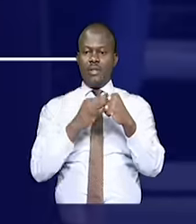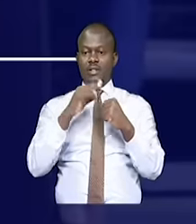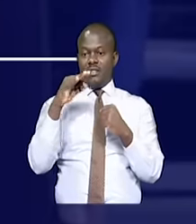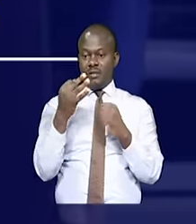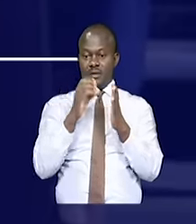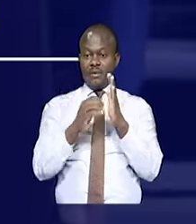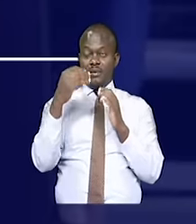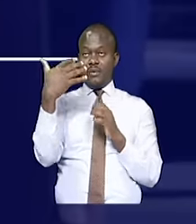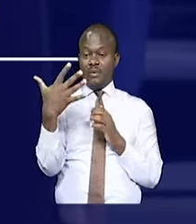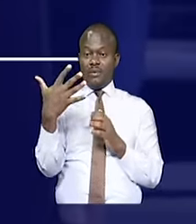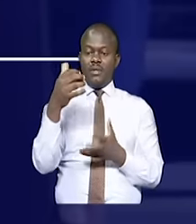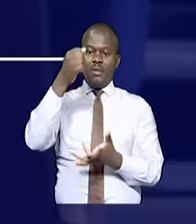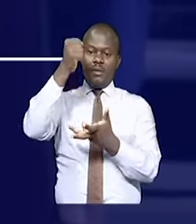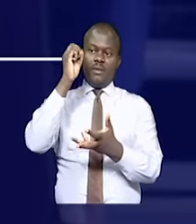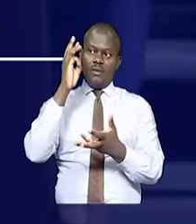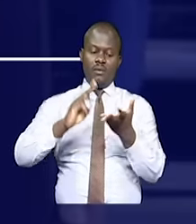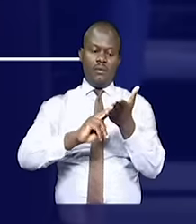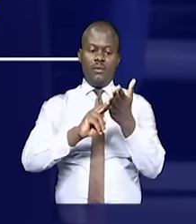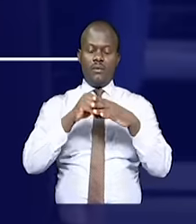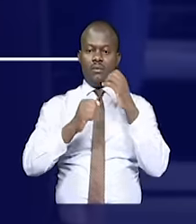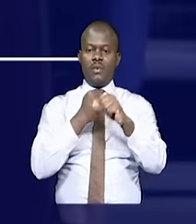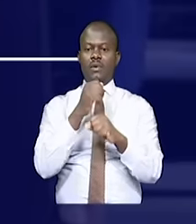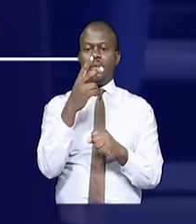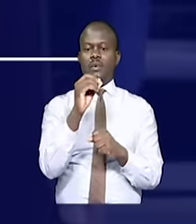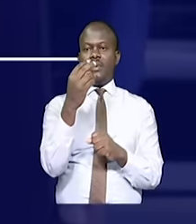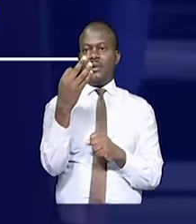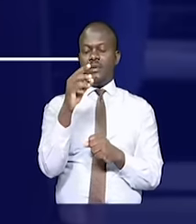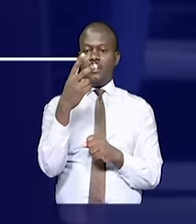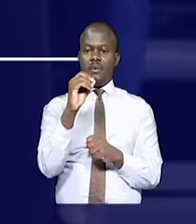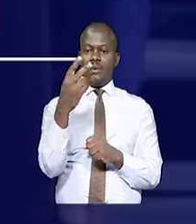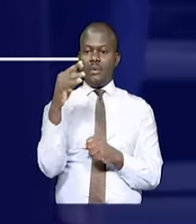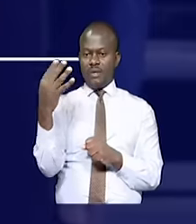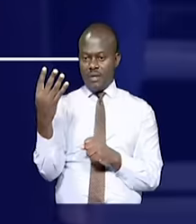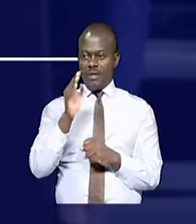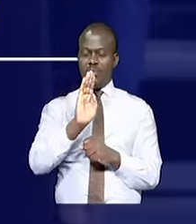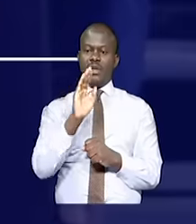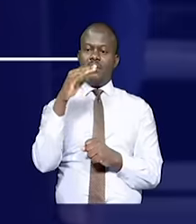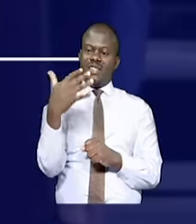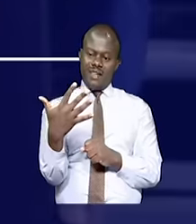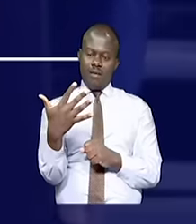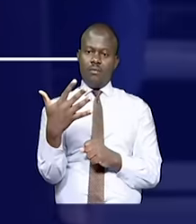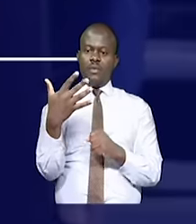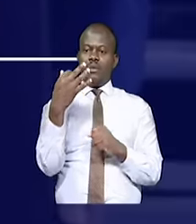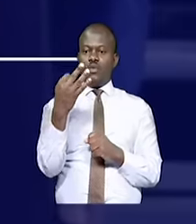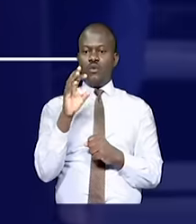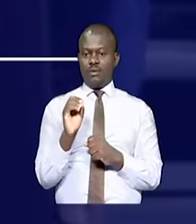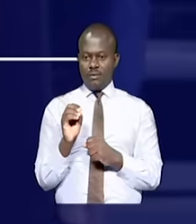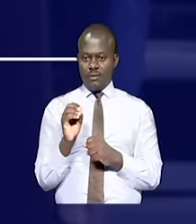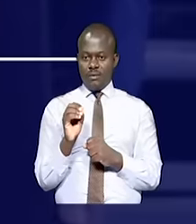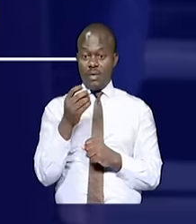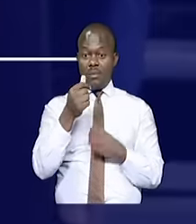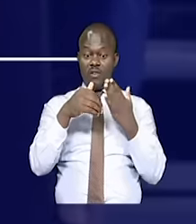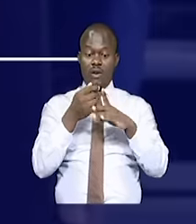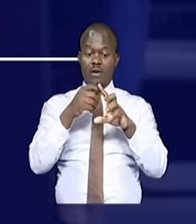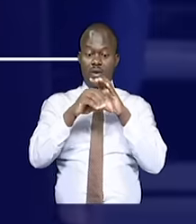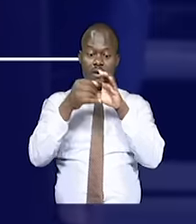2,846.5. Ingengo y'imari u Rwanda ruzakoresha mu mwaka 2023-2024 ni miliyari 5,530. Amafaranga ava